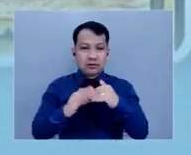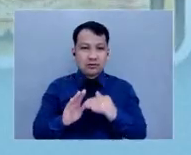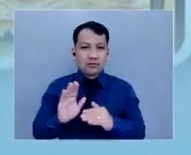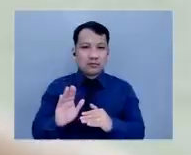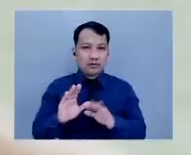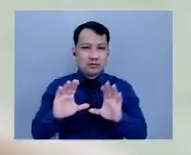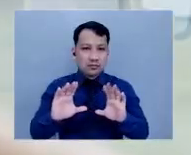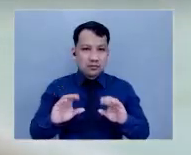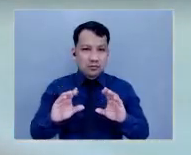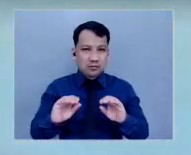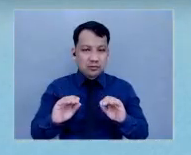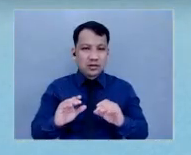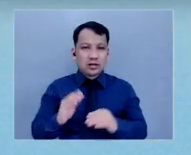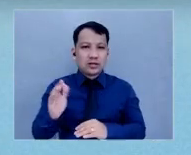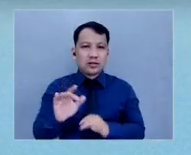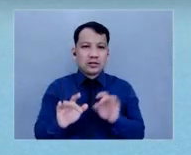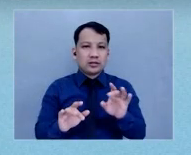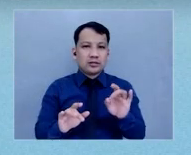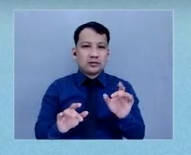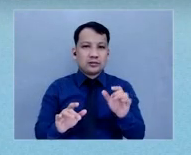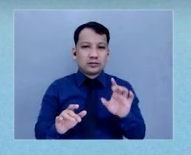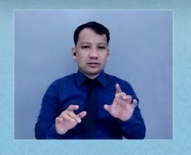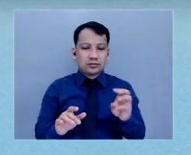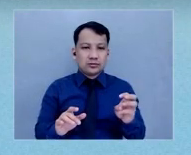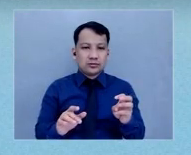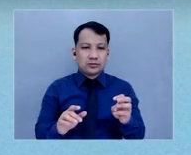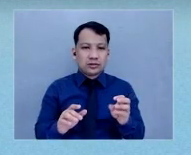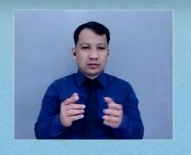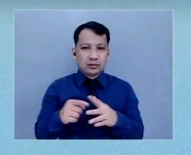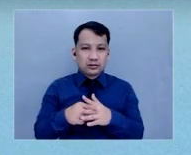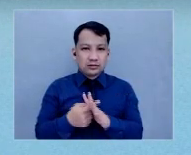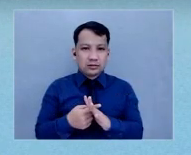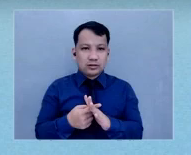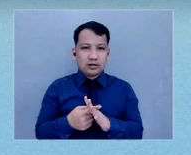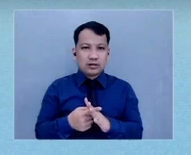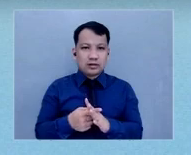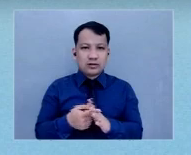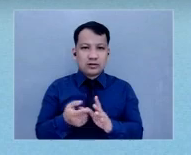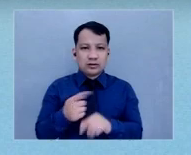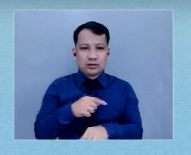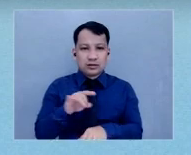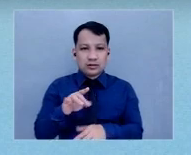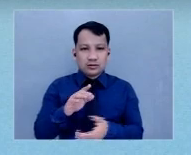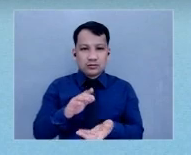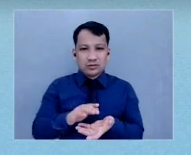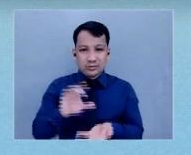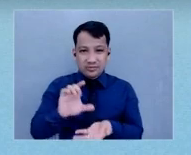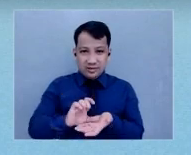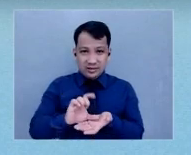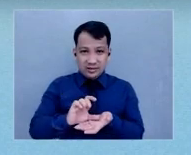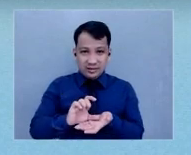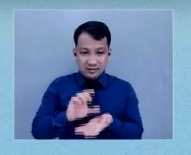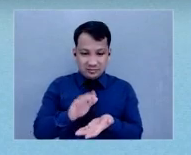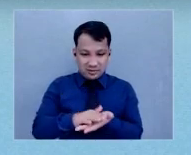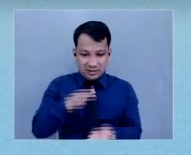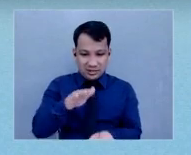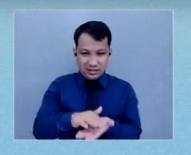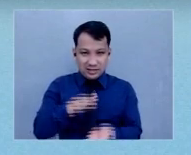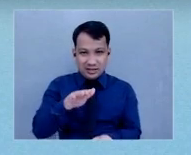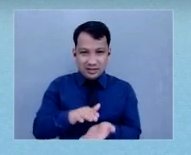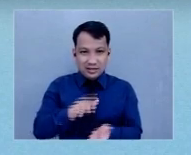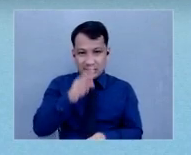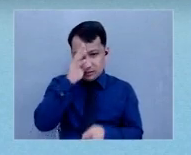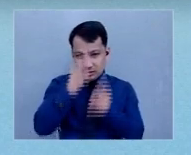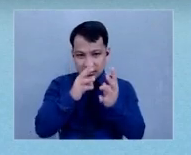ito. Noong 1871 naman, nag-umpisang nauso yung mga kutsyon na may mga springs sa loob. Imbensyon naman yan